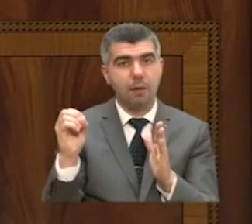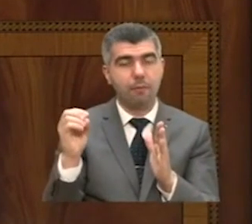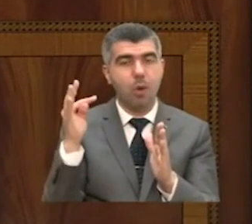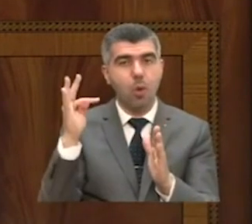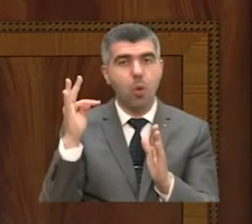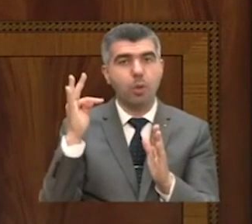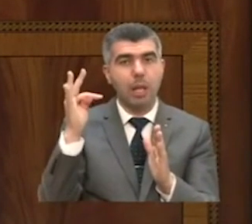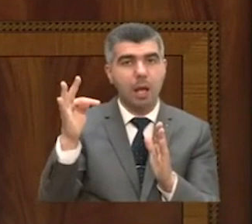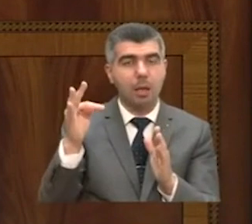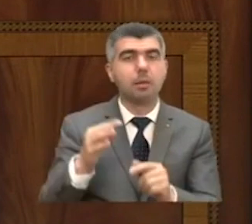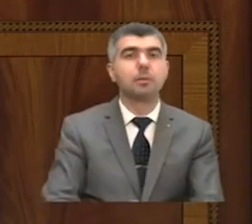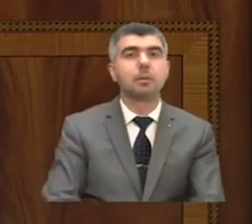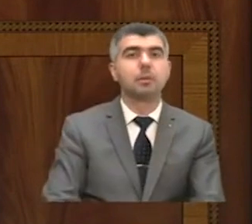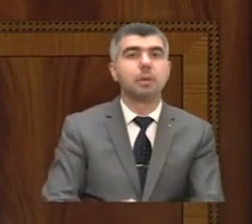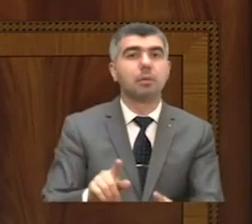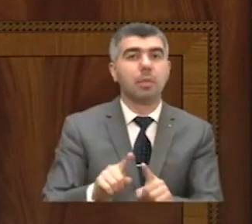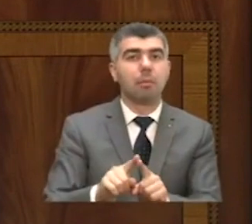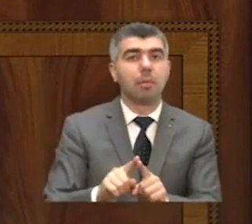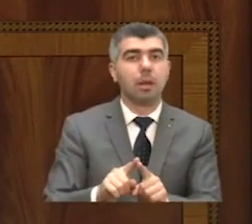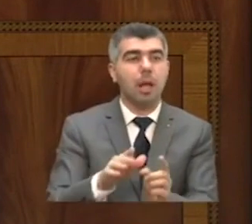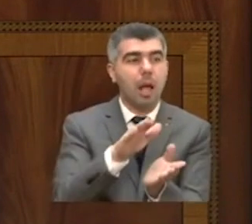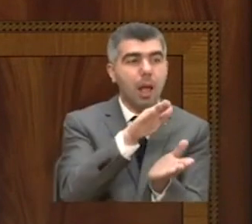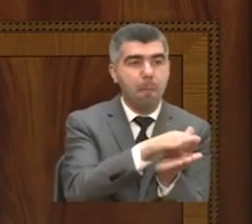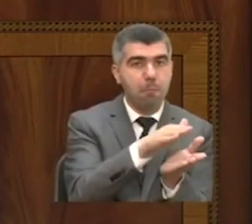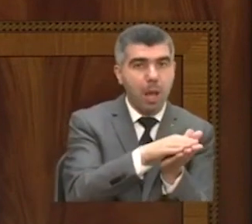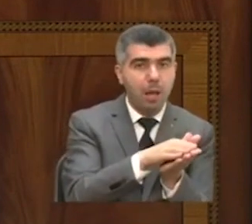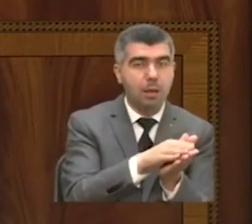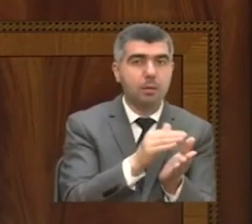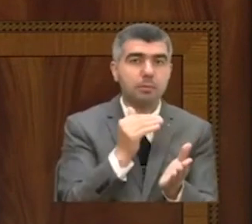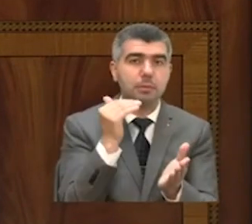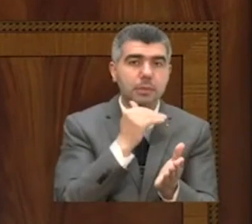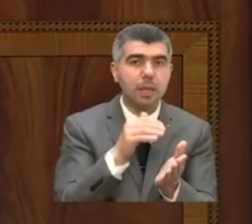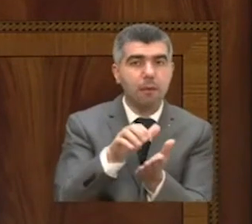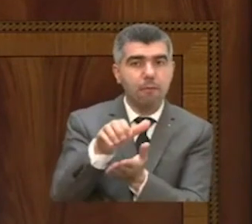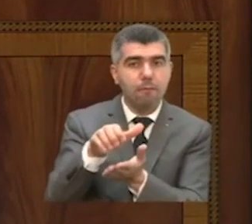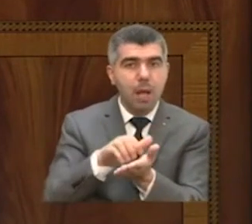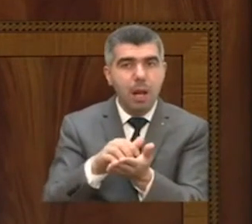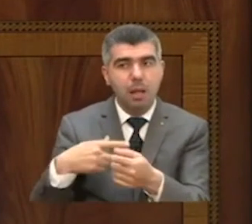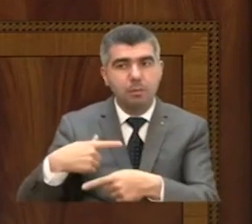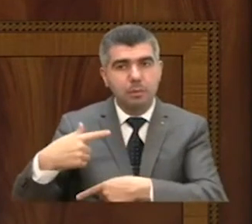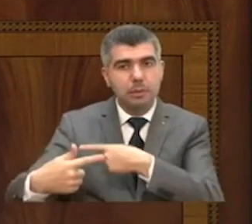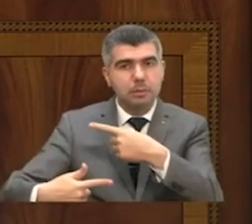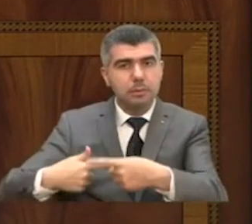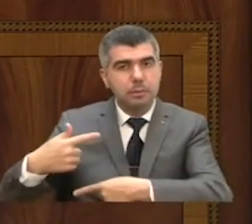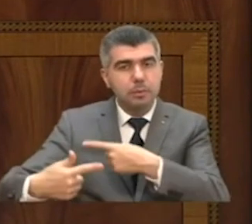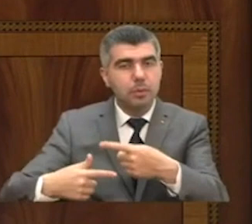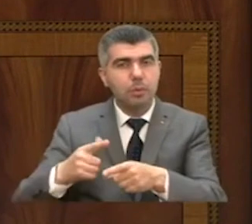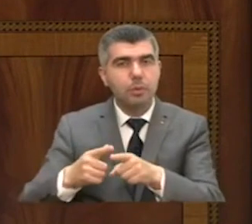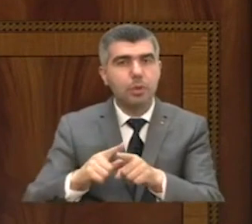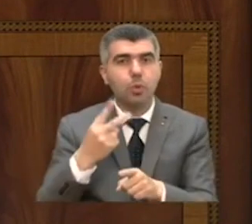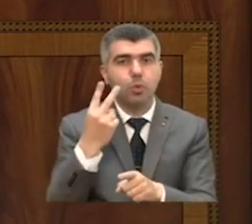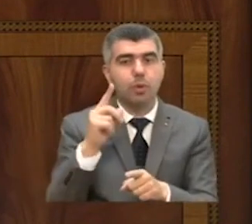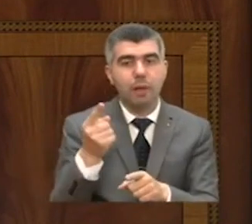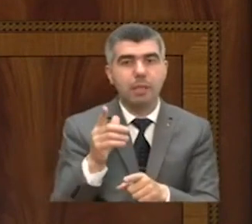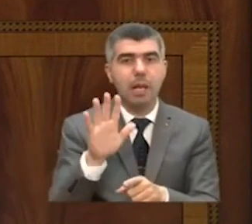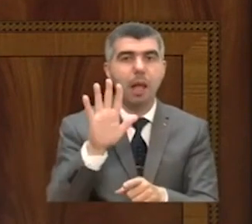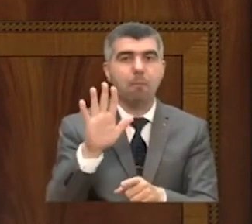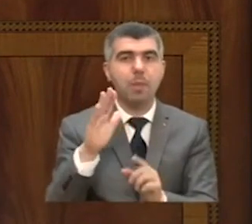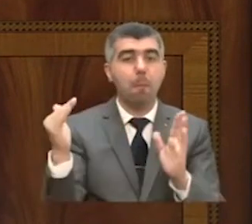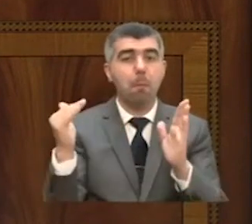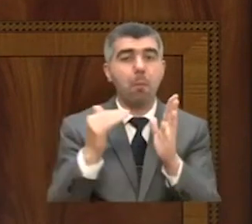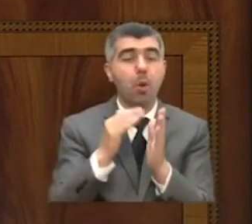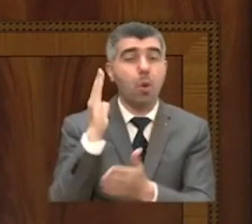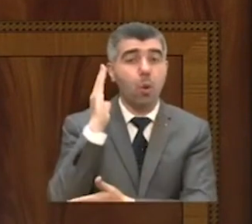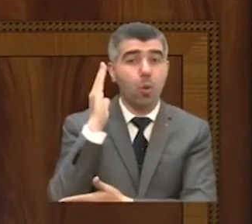المختارة. أما عملية المكنانة مكنت من تسريع الحرث والزرع، دانا تقريبا 2.5 مليون هكتار